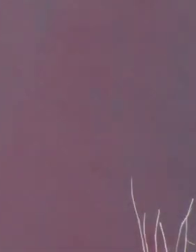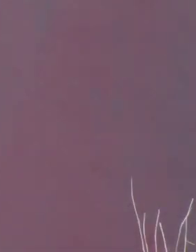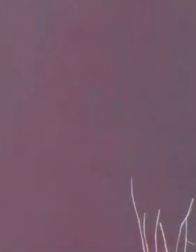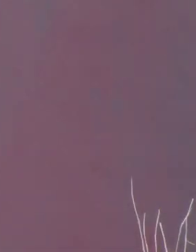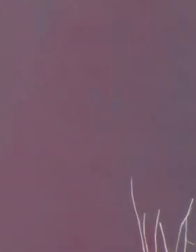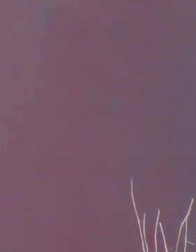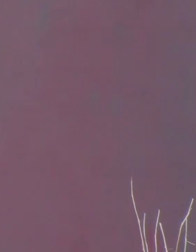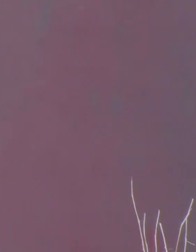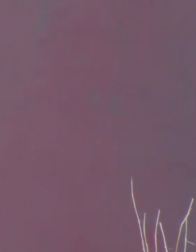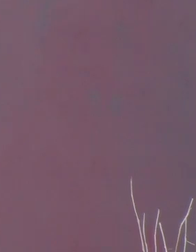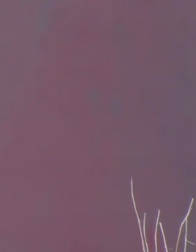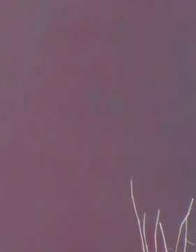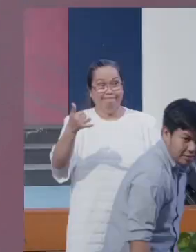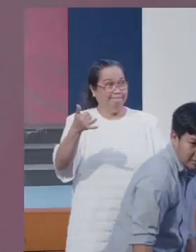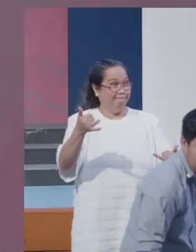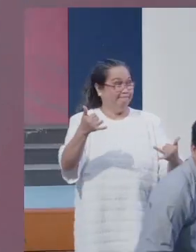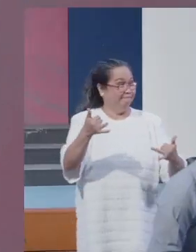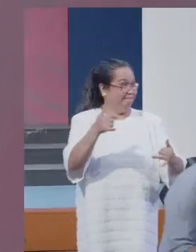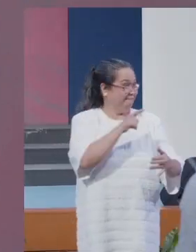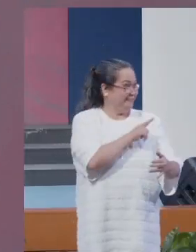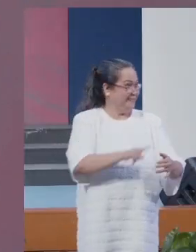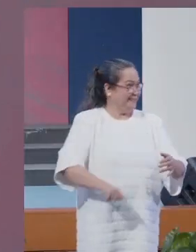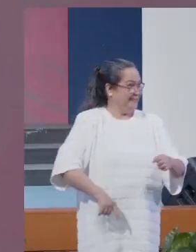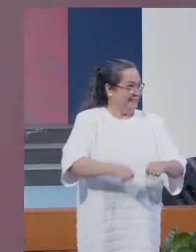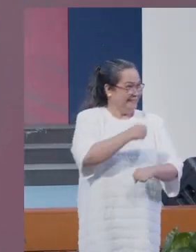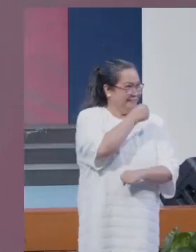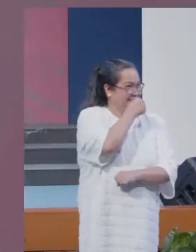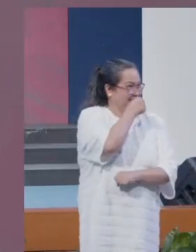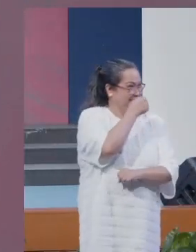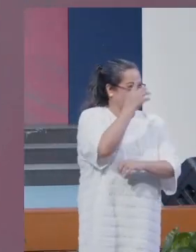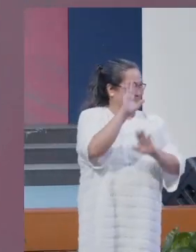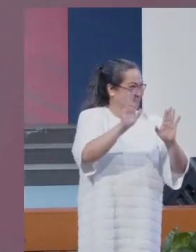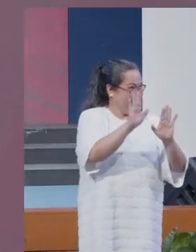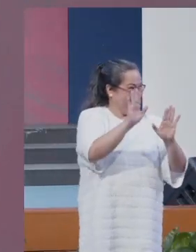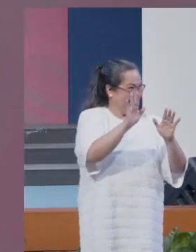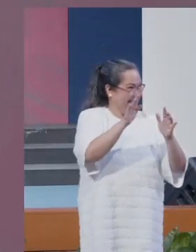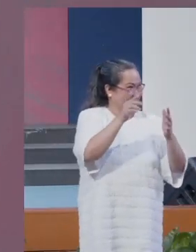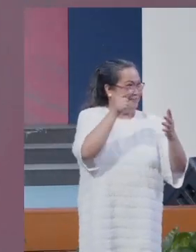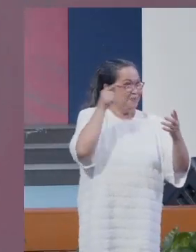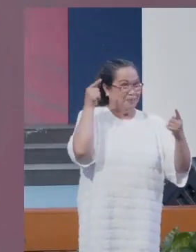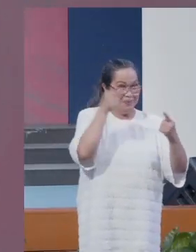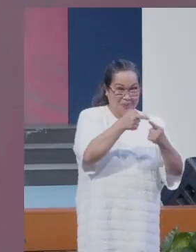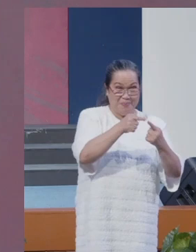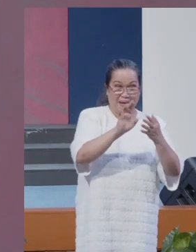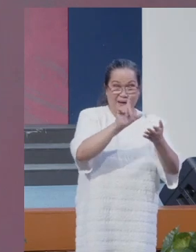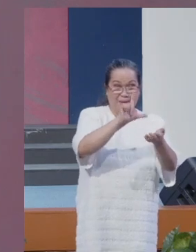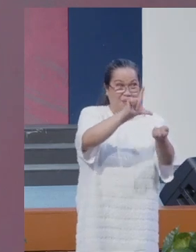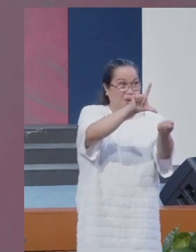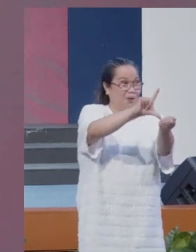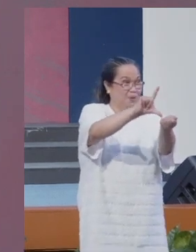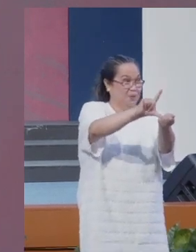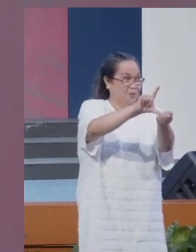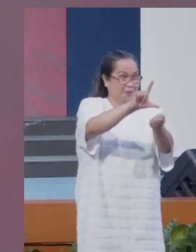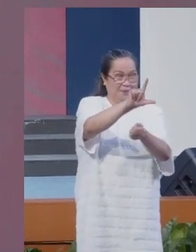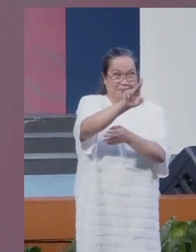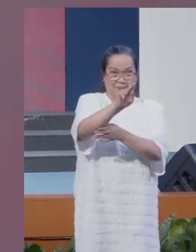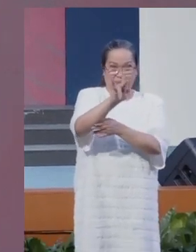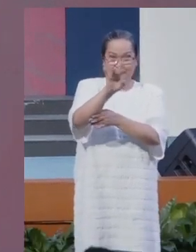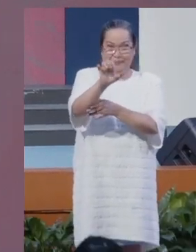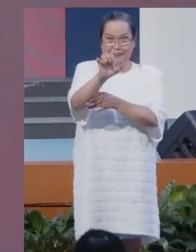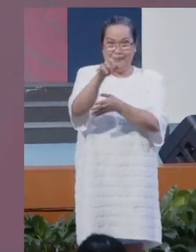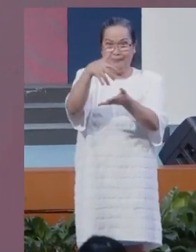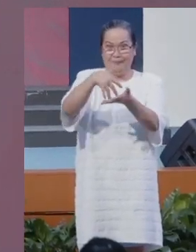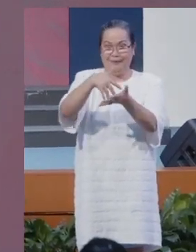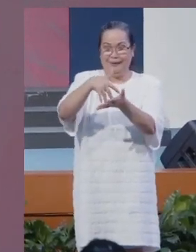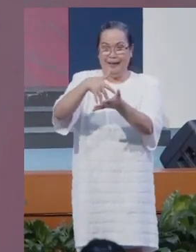Ngayon po ay Communion Sunday, kaya po tayo ay babalik sa Gospel according to Luke, sa ating Communion series, God the